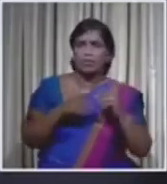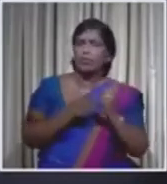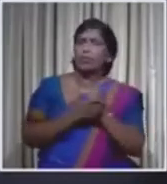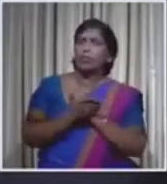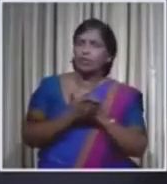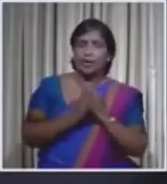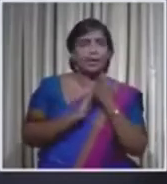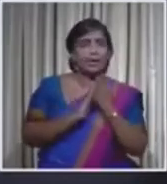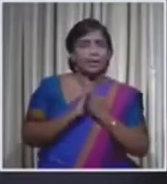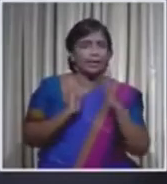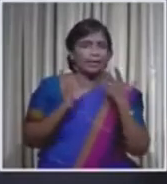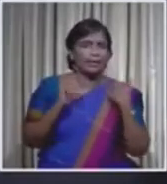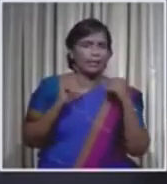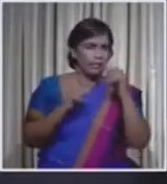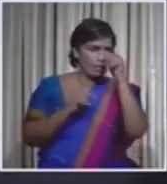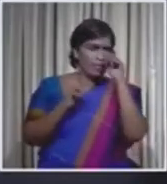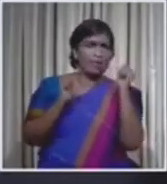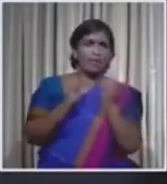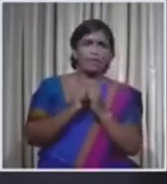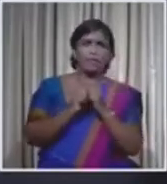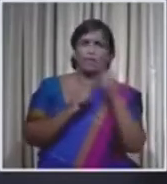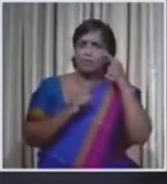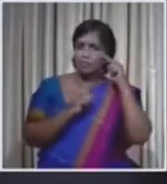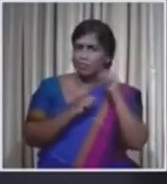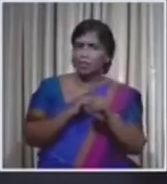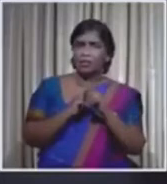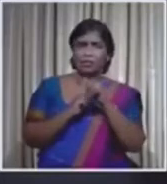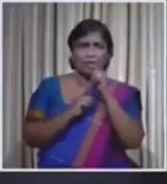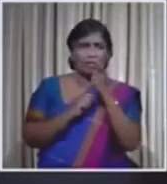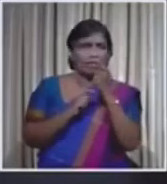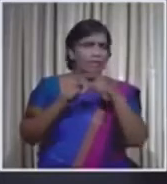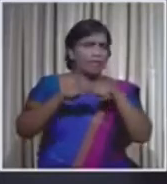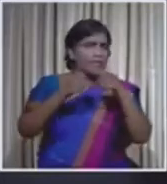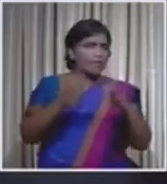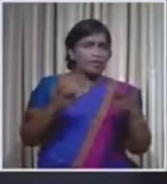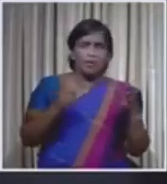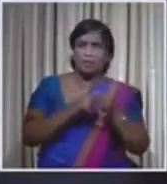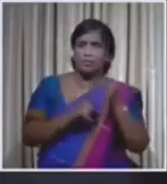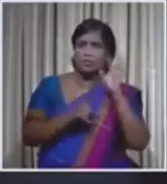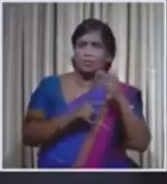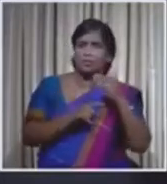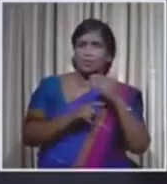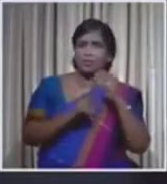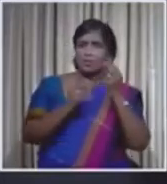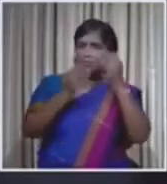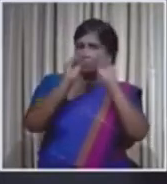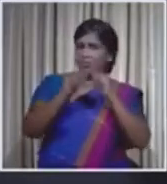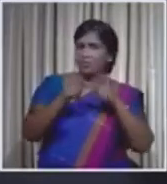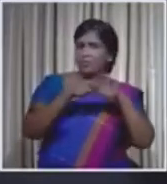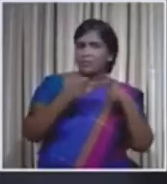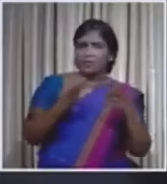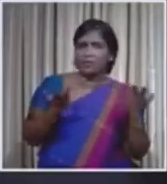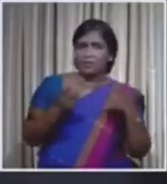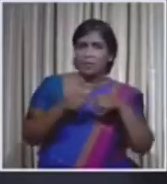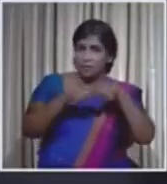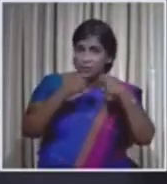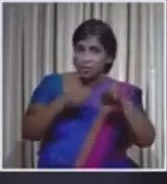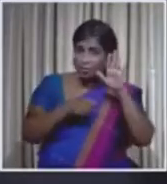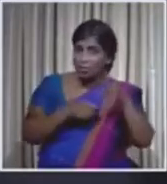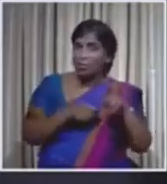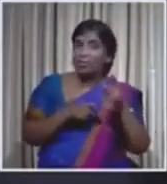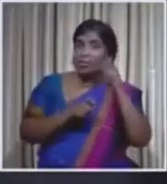සියල්ලම නීති විරෝධී මේ අය වෙනුවෙන් සතයක් වියදම් කරන්න බෑ ජනාධිපතිතුමාගේ වයස ශීර්ෂයටද ඒක කරොත් ඒ වියදම්